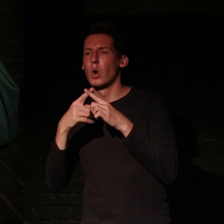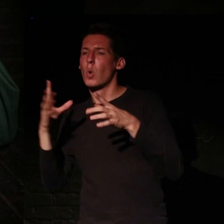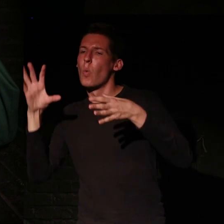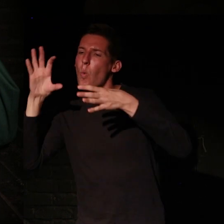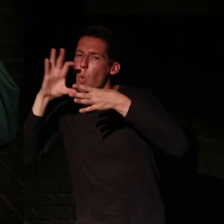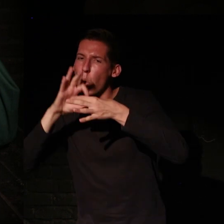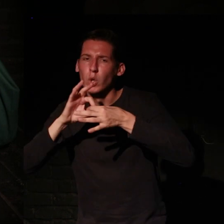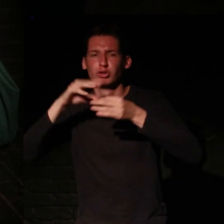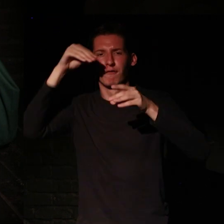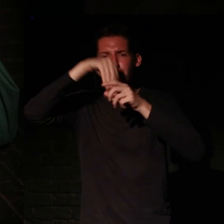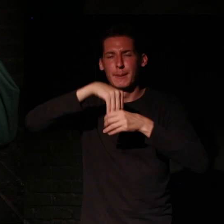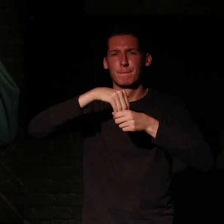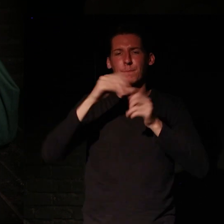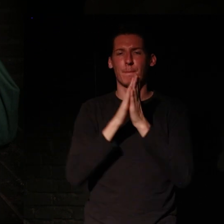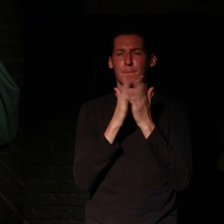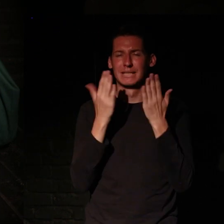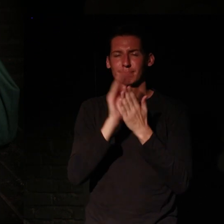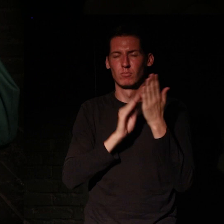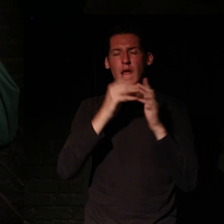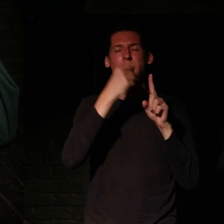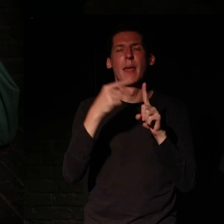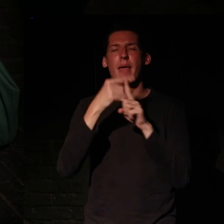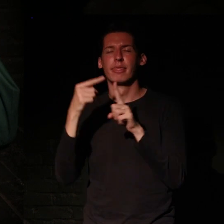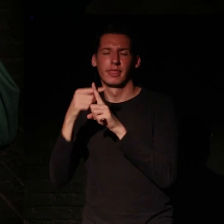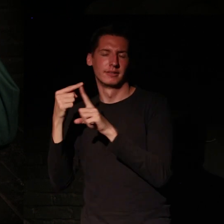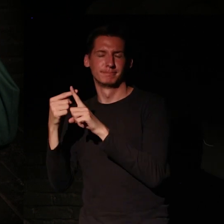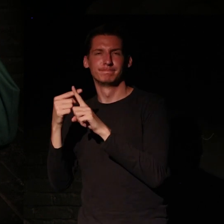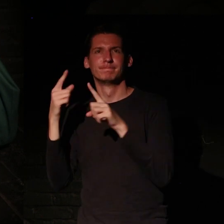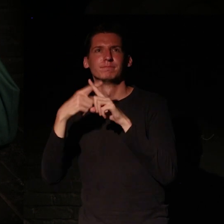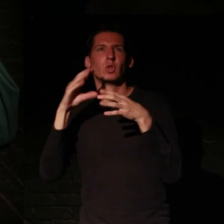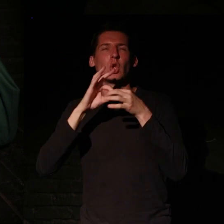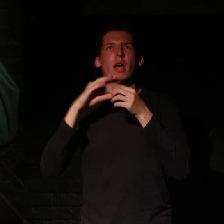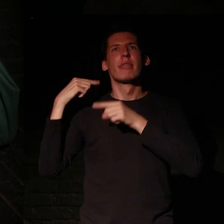sobie elementy, czy w swoim piśmie łączy elementy takiej